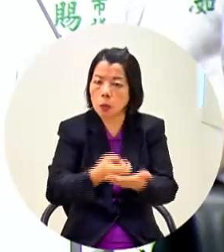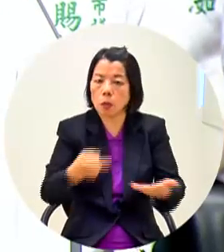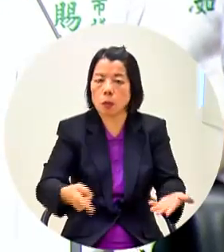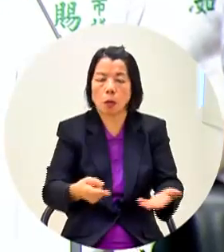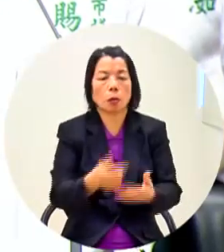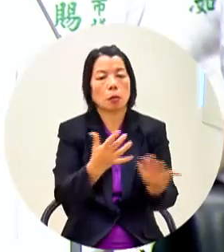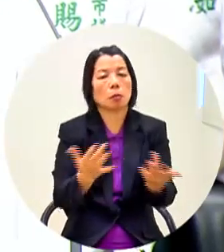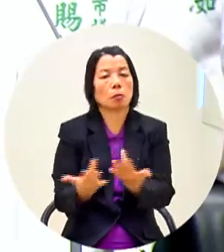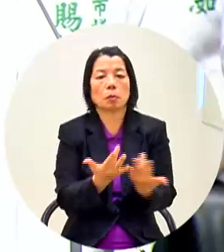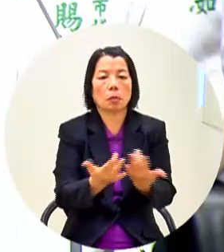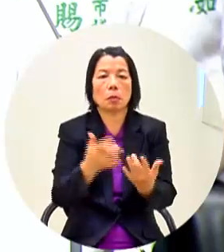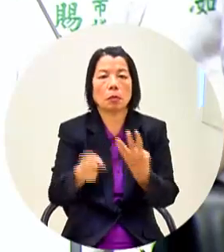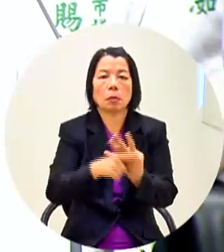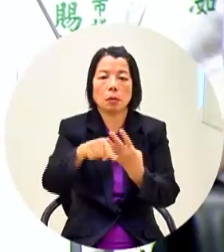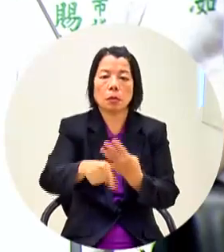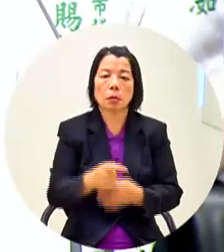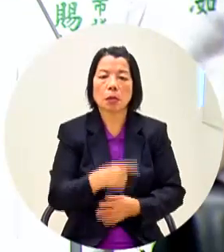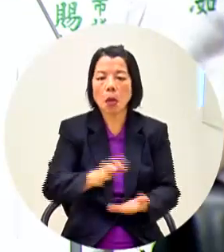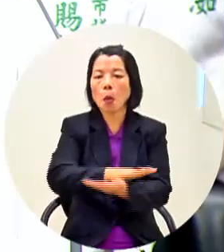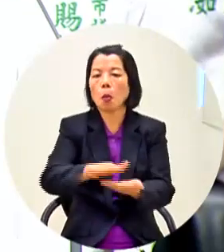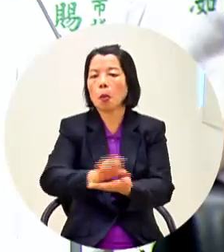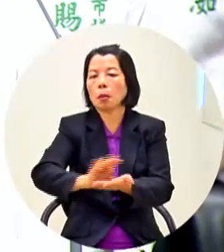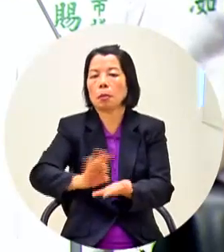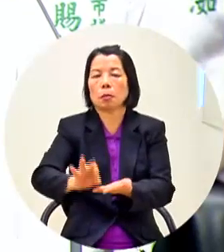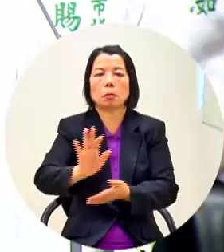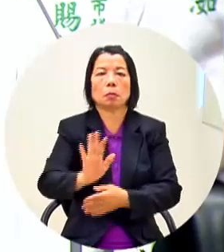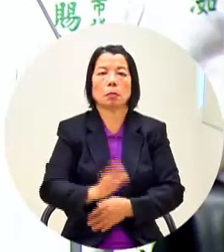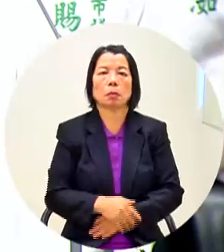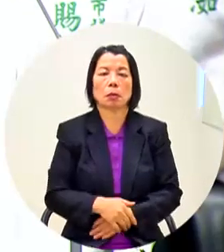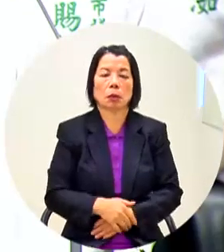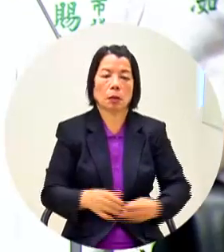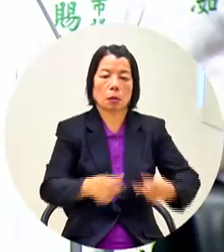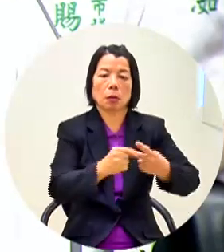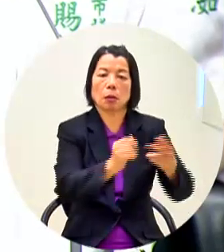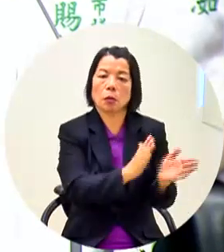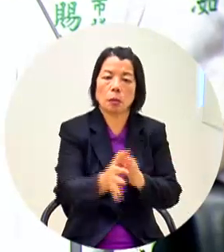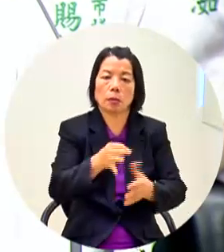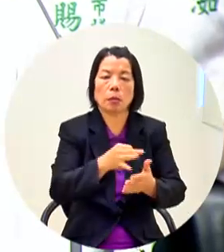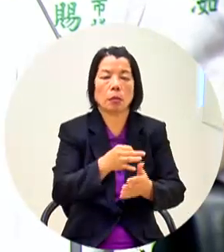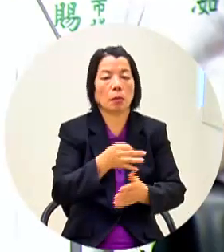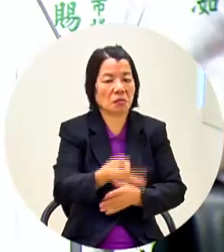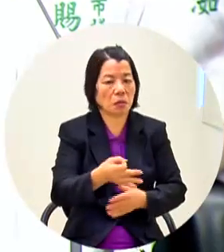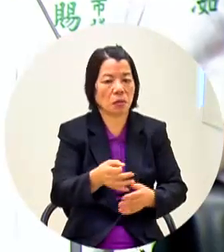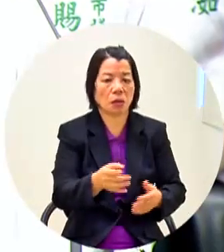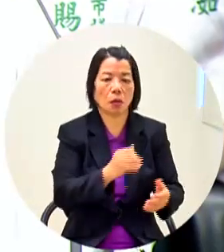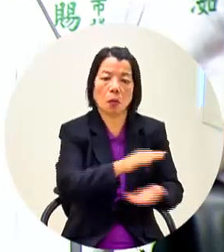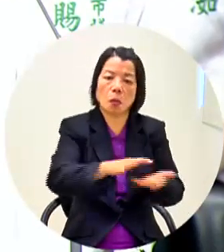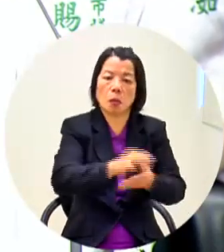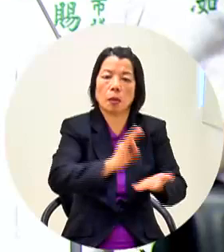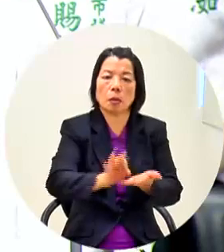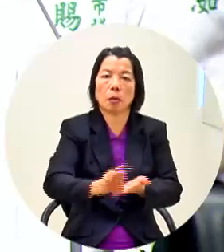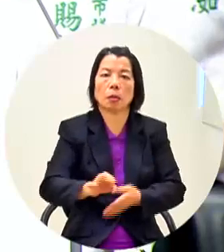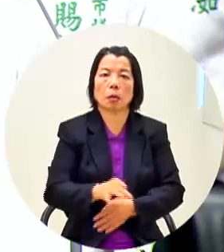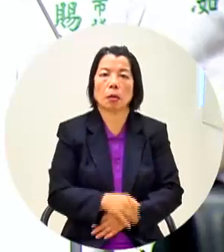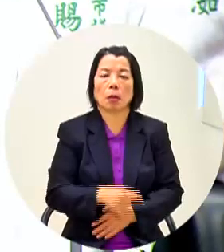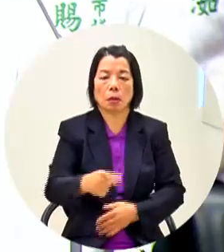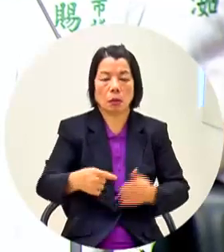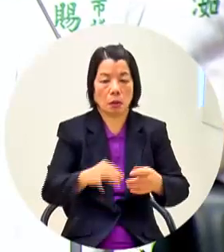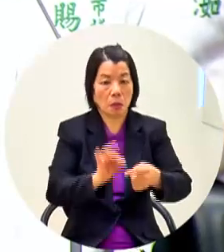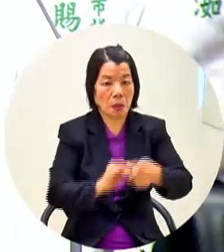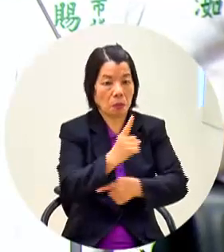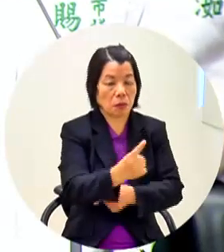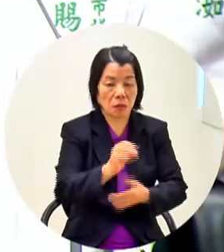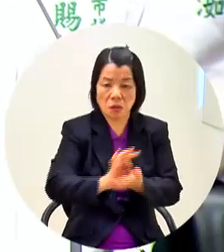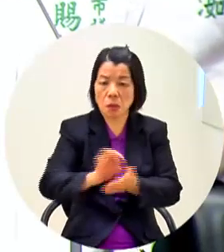面，但是怎么可以这样乱用？市长，二倍金会当安尼乱用吗？啊，而且你打一城用你这个所